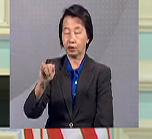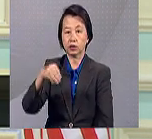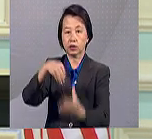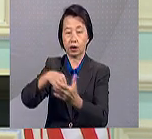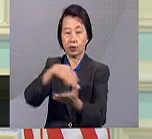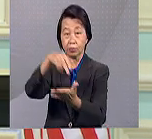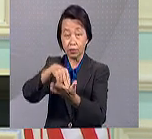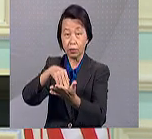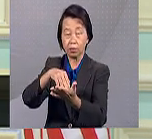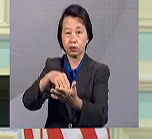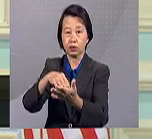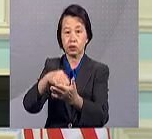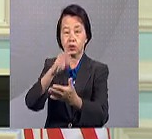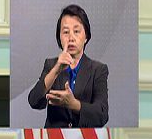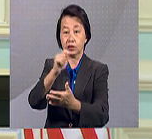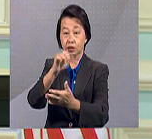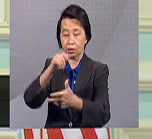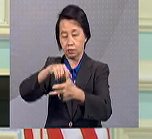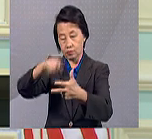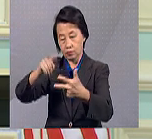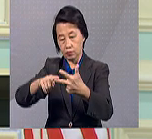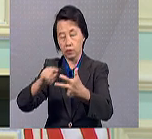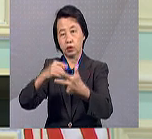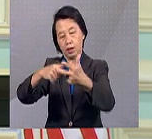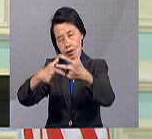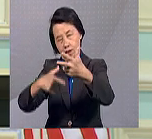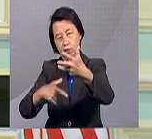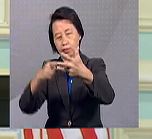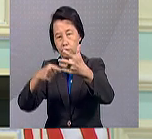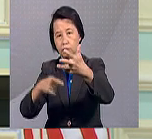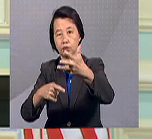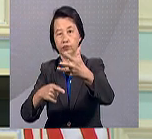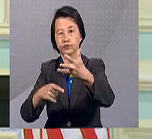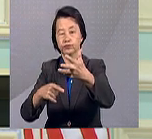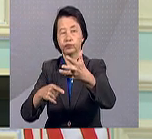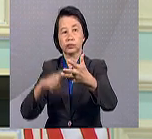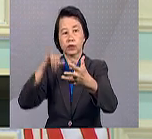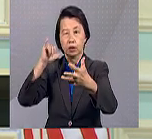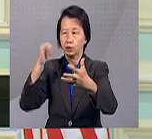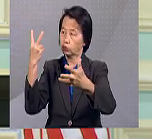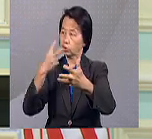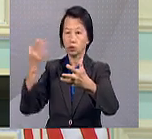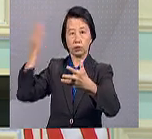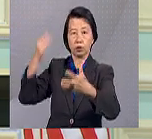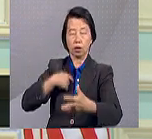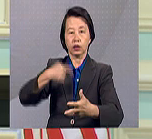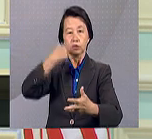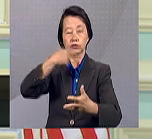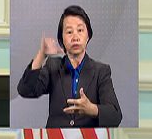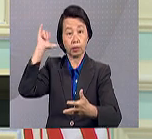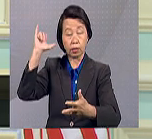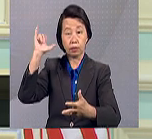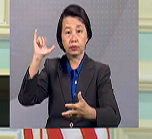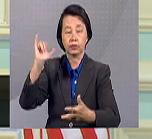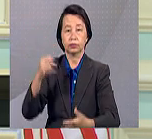selain daripada 3 depo yang telah pun saya sebutkan semalam dan kemarin, saya dah sebutkan semalam